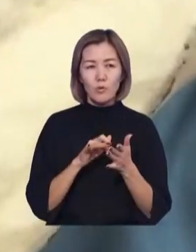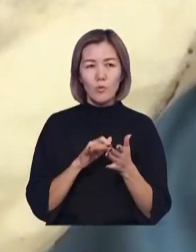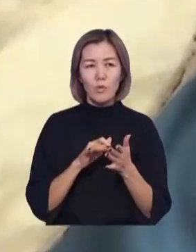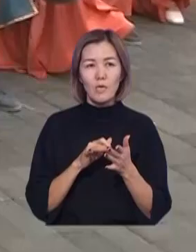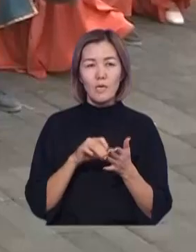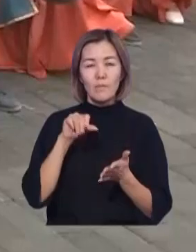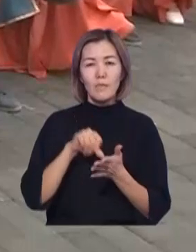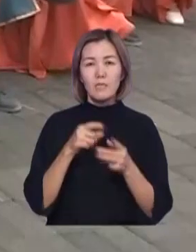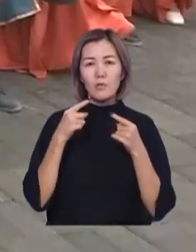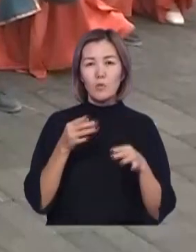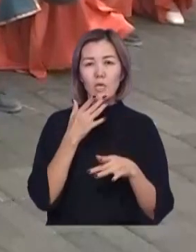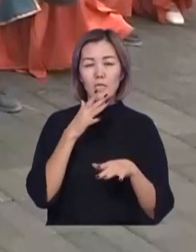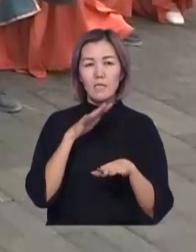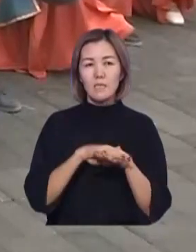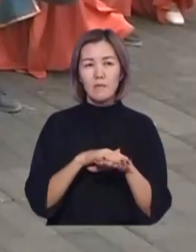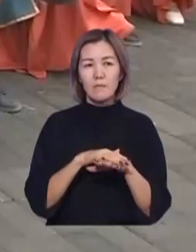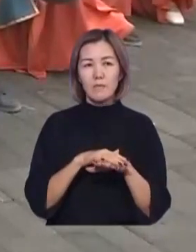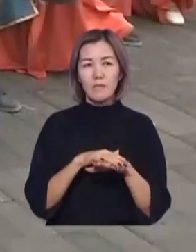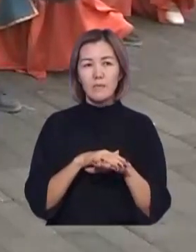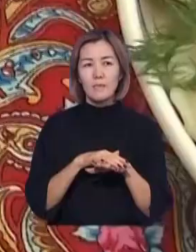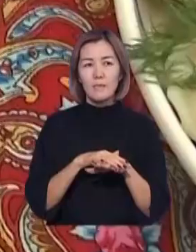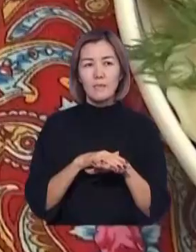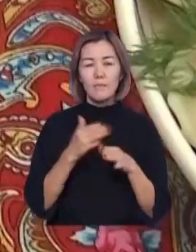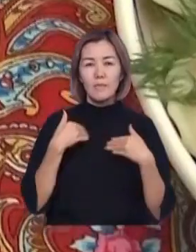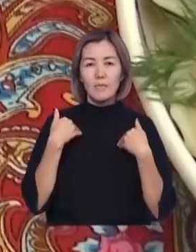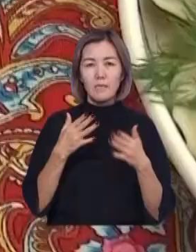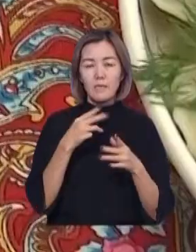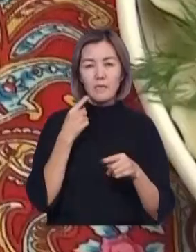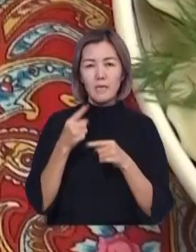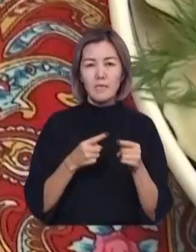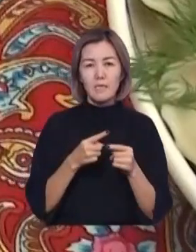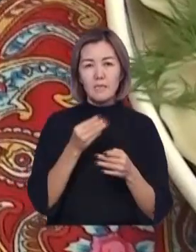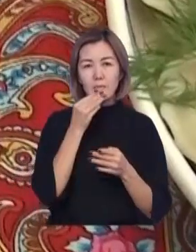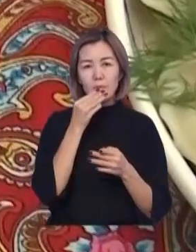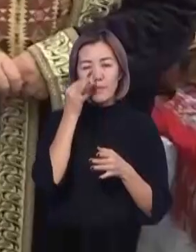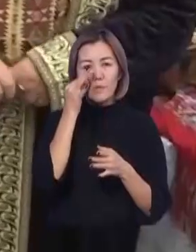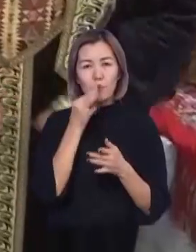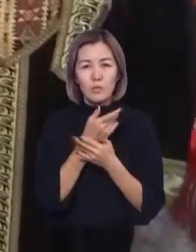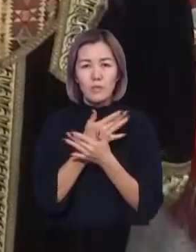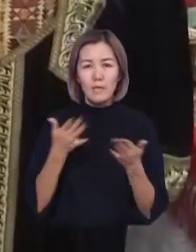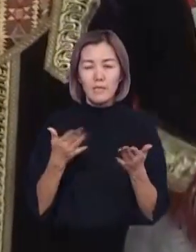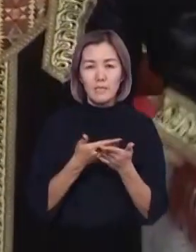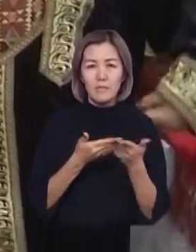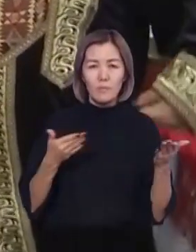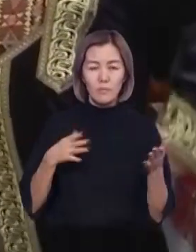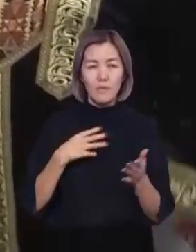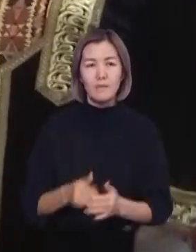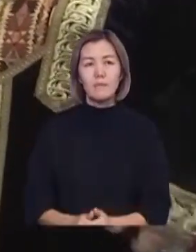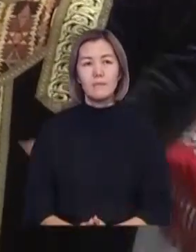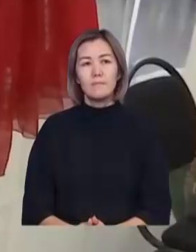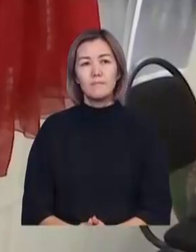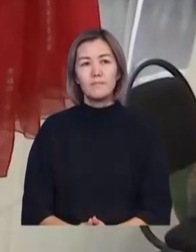представители других этносов региона продемонстрировали свои традиции и даже дали гостям отведать национальные